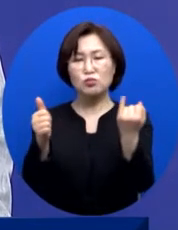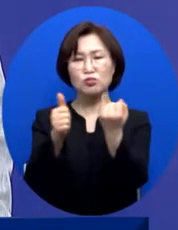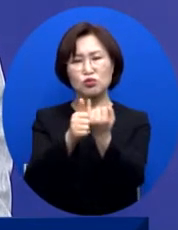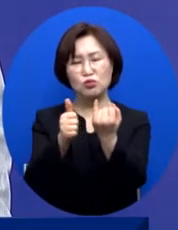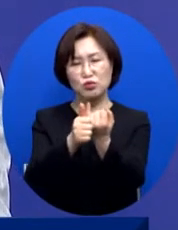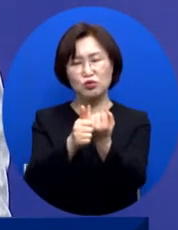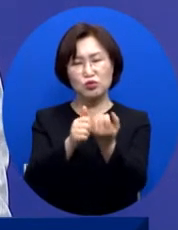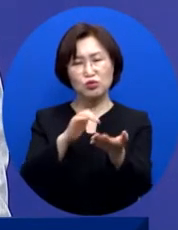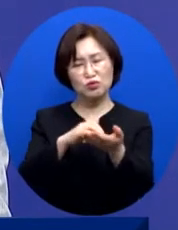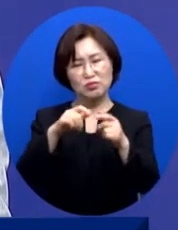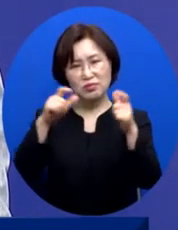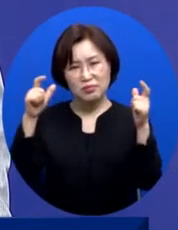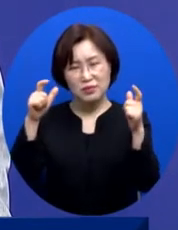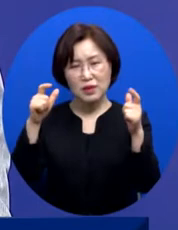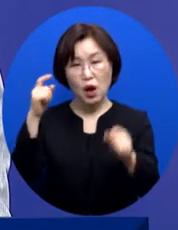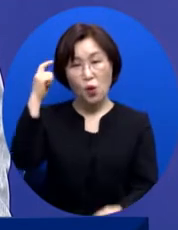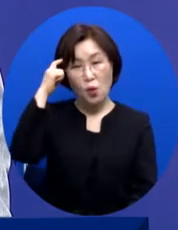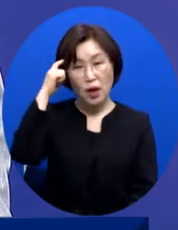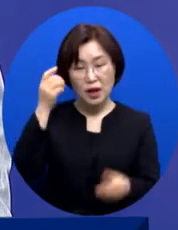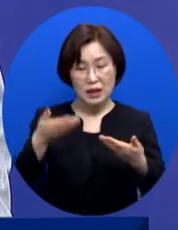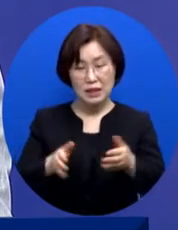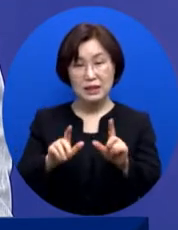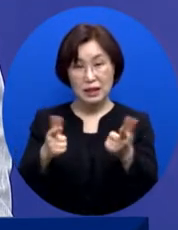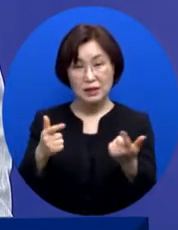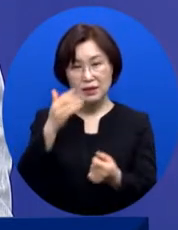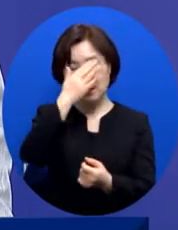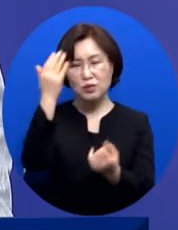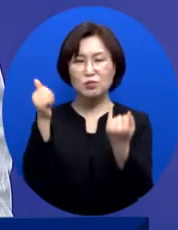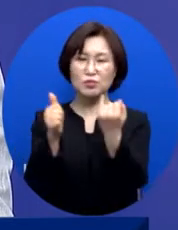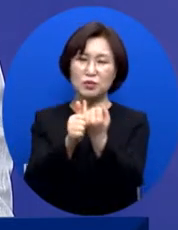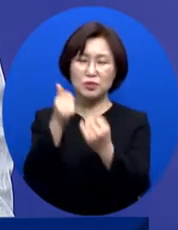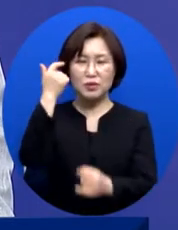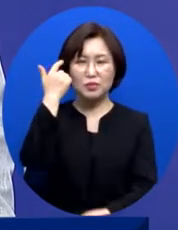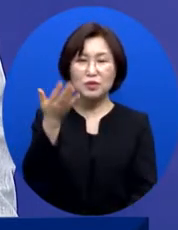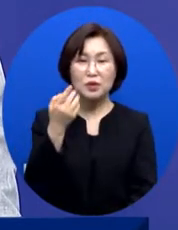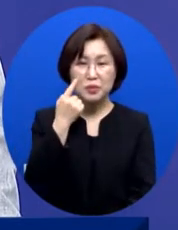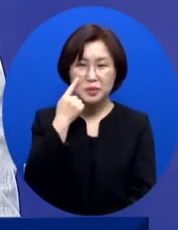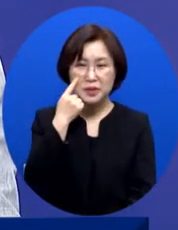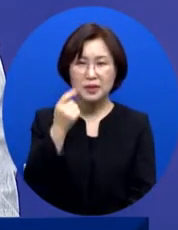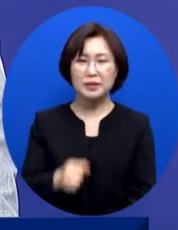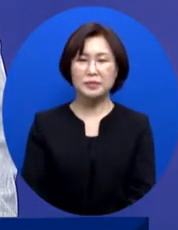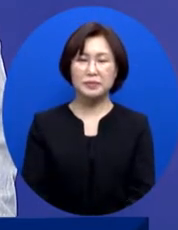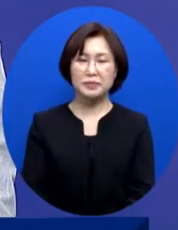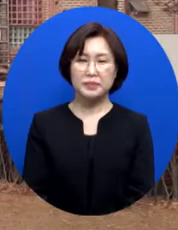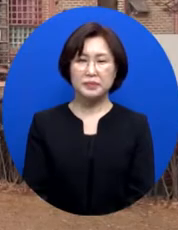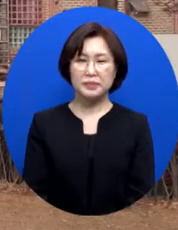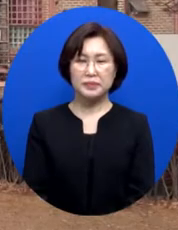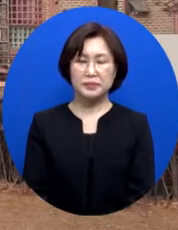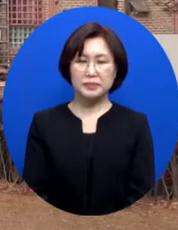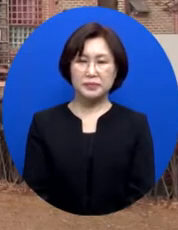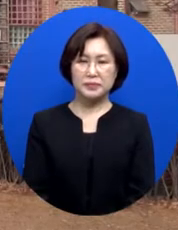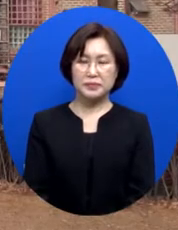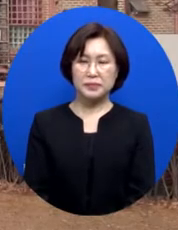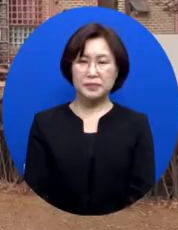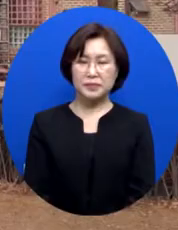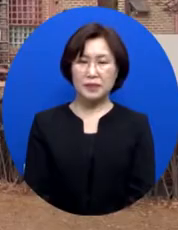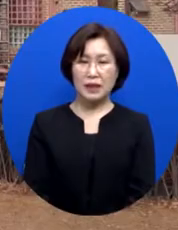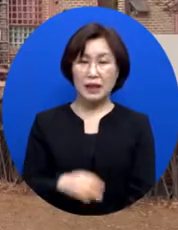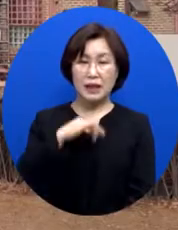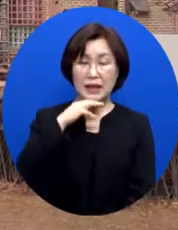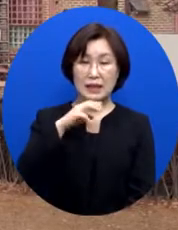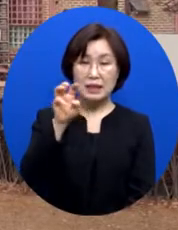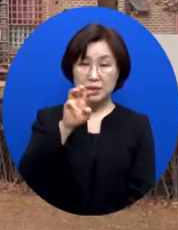있는데요 왜 아이를 낳지 않는 건지 젊은 부부들에게 물어봤습니다 김일 기자입니다 30대